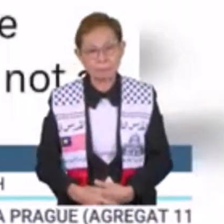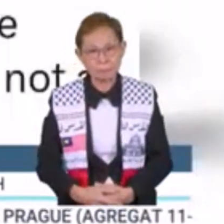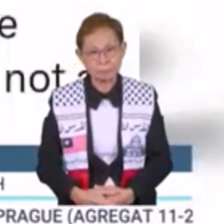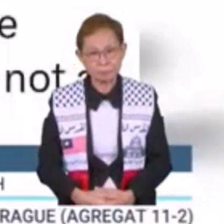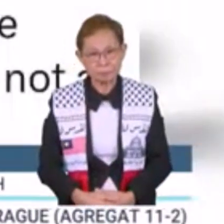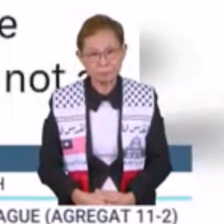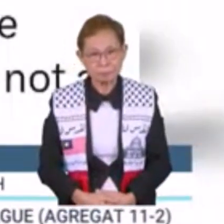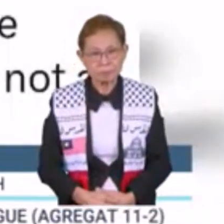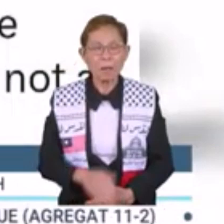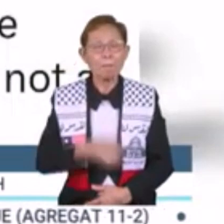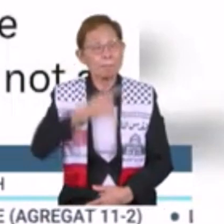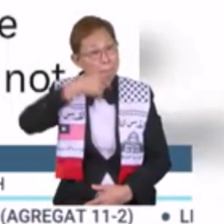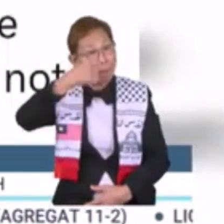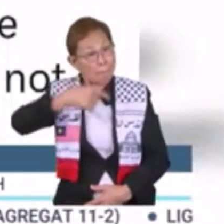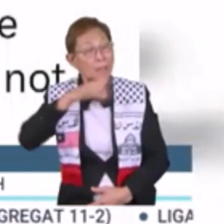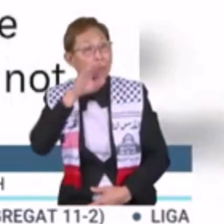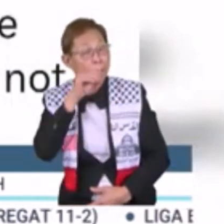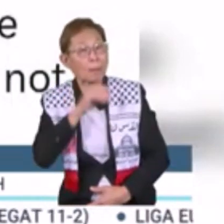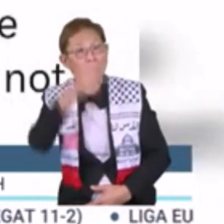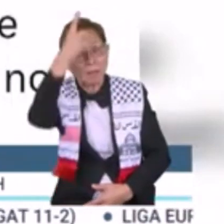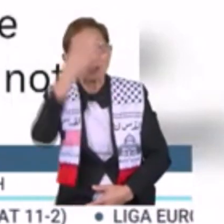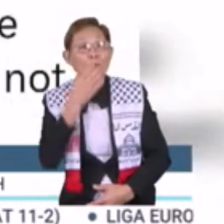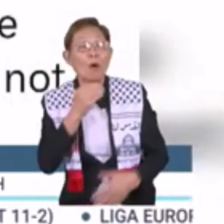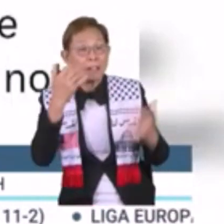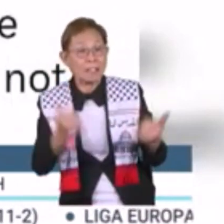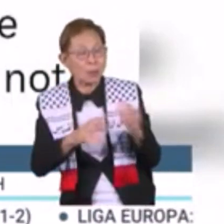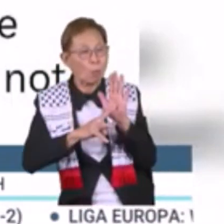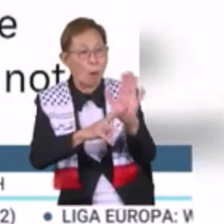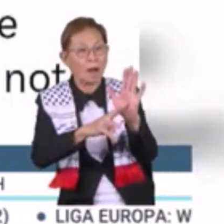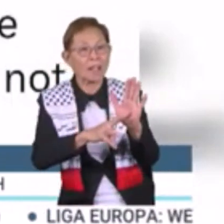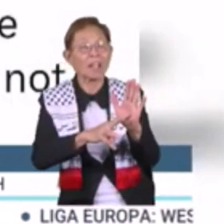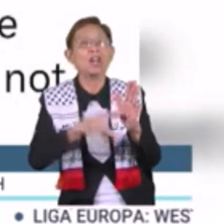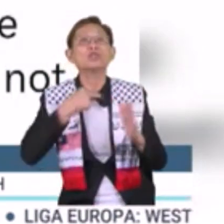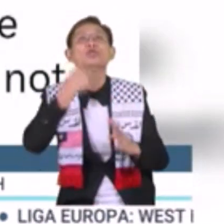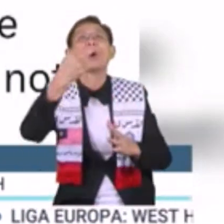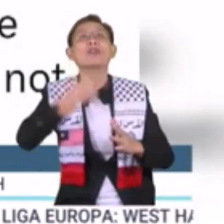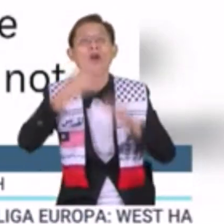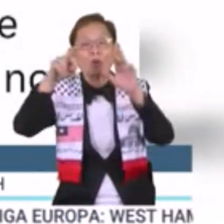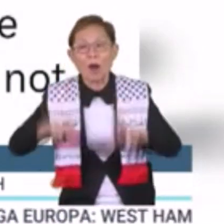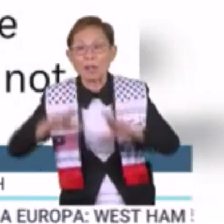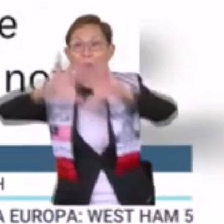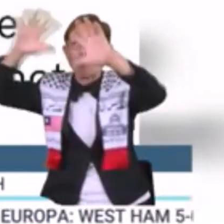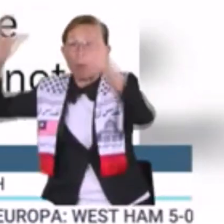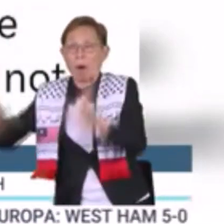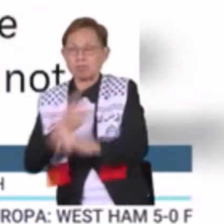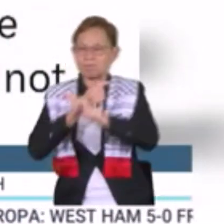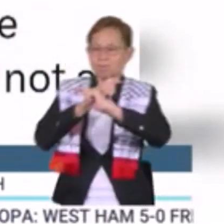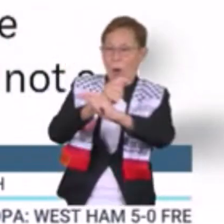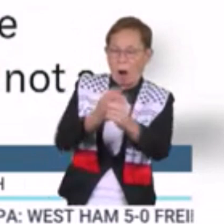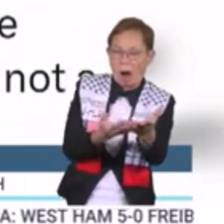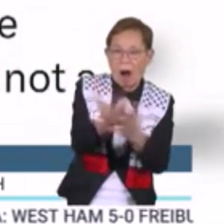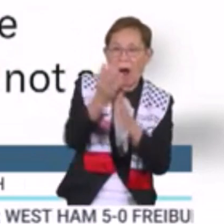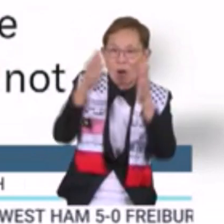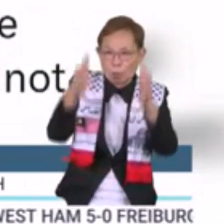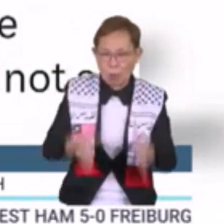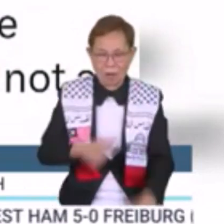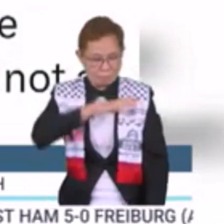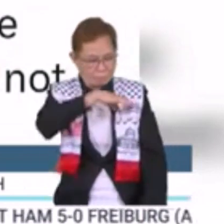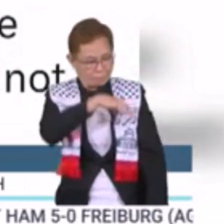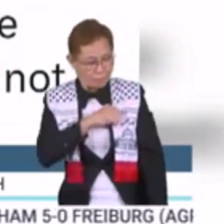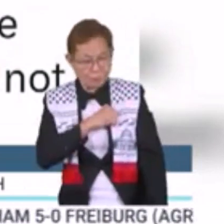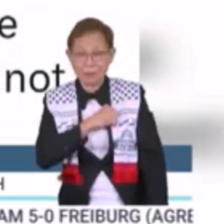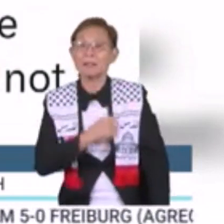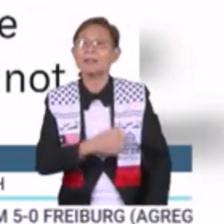Hassan beliau menyifatkan Datuk Seri Anwar Ibrahim kini mewakili suara majoriti rakyat dunia yang pertahankan hak warga